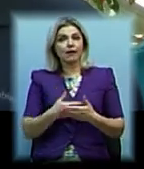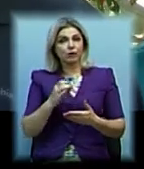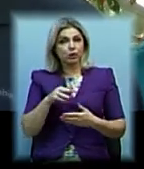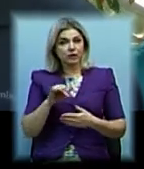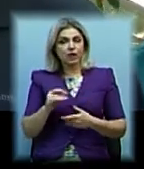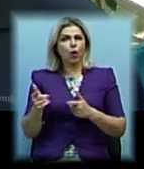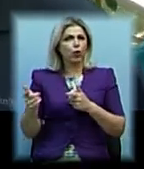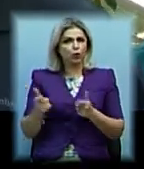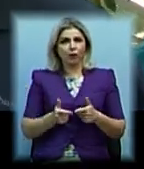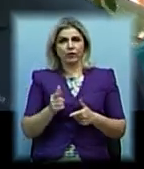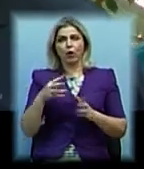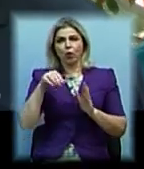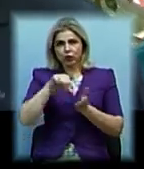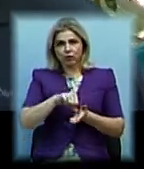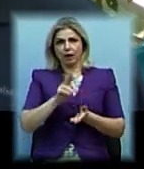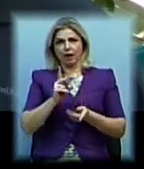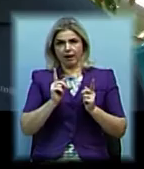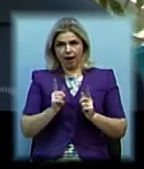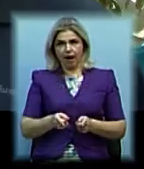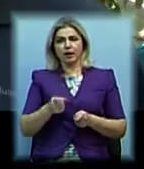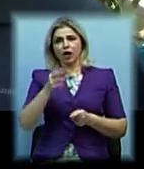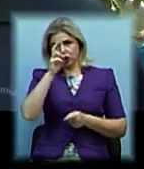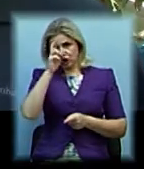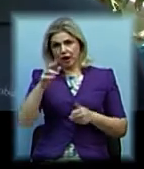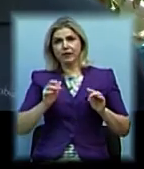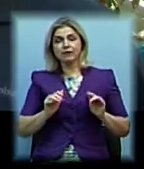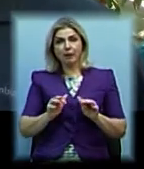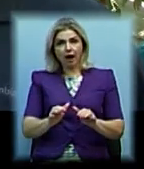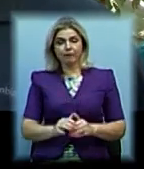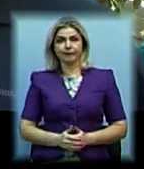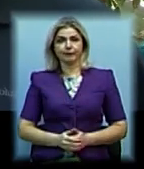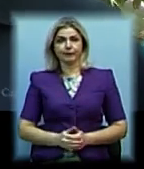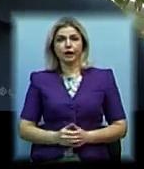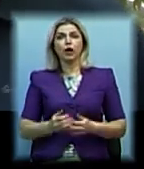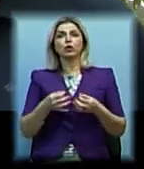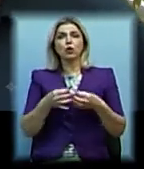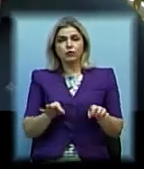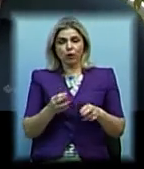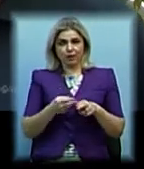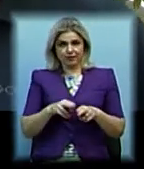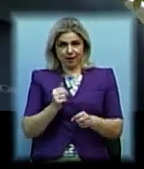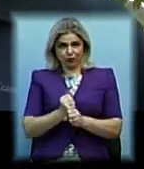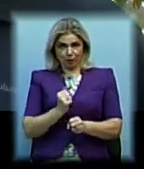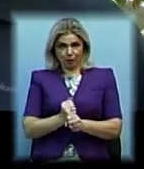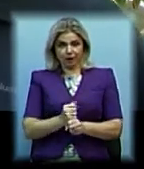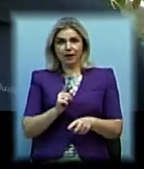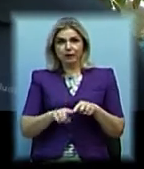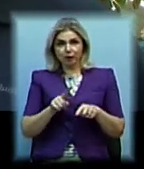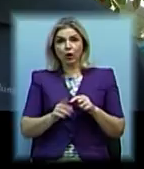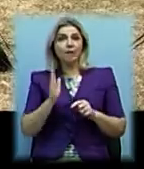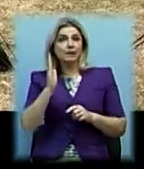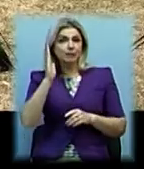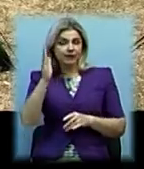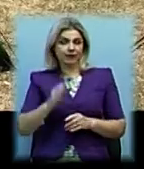і готовності долучитися до реальних державних справ дозволить їм це зробити в найскорішій